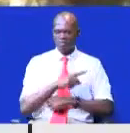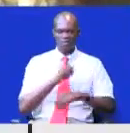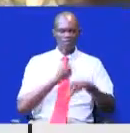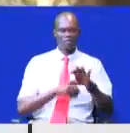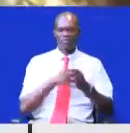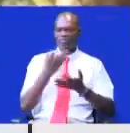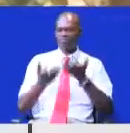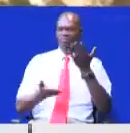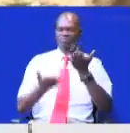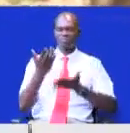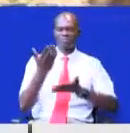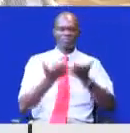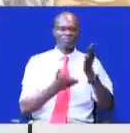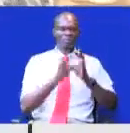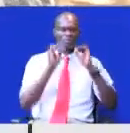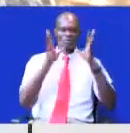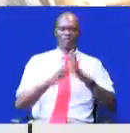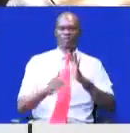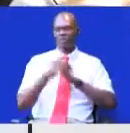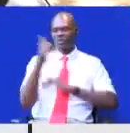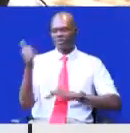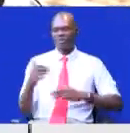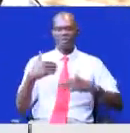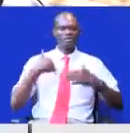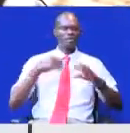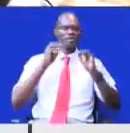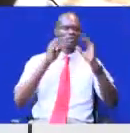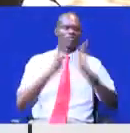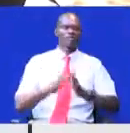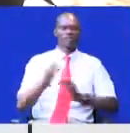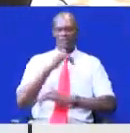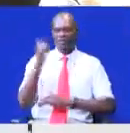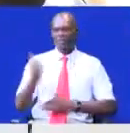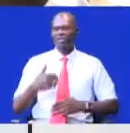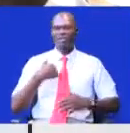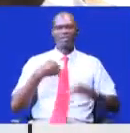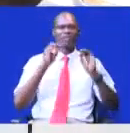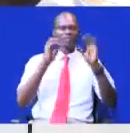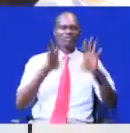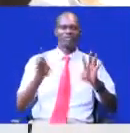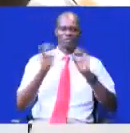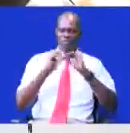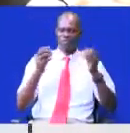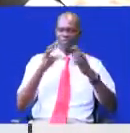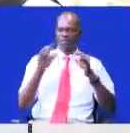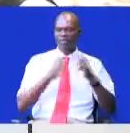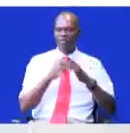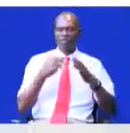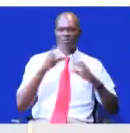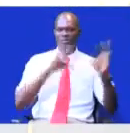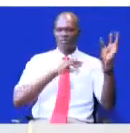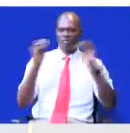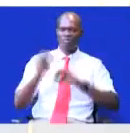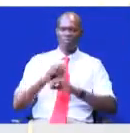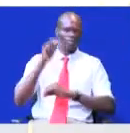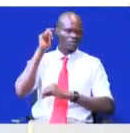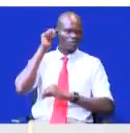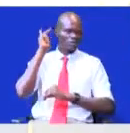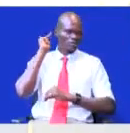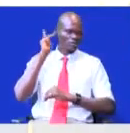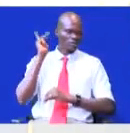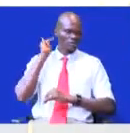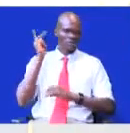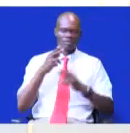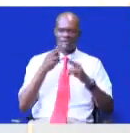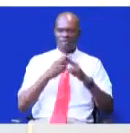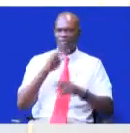go, nikech kuonde moko ne nigi jopuonj, kuonde moko jopuonj ne onge, emotera godo Kisi. Badhi Kisi e school moro